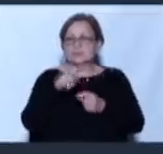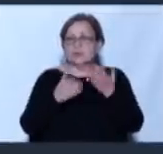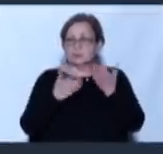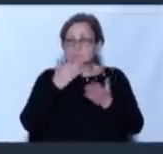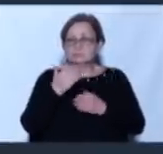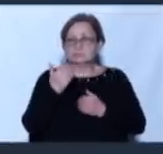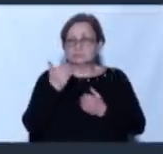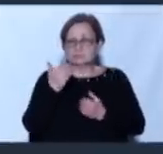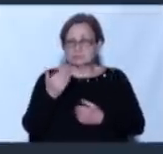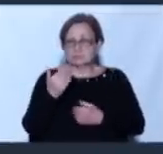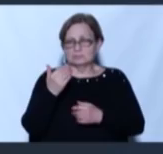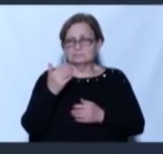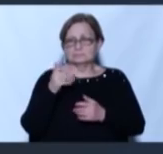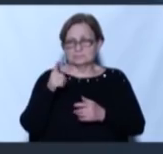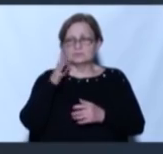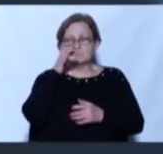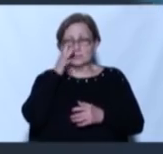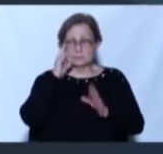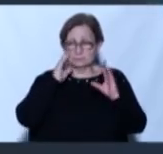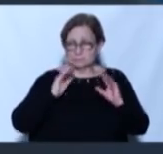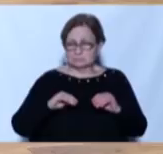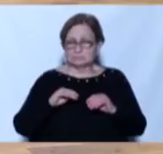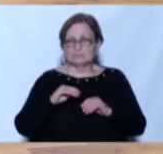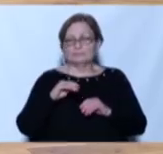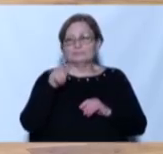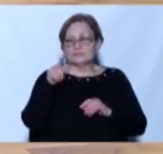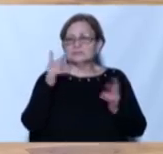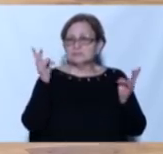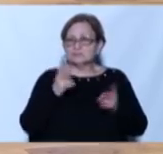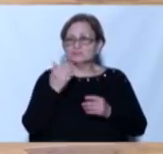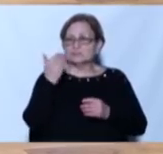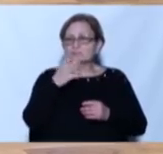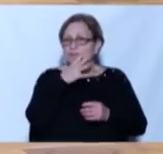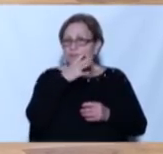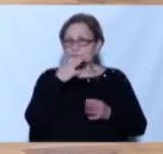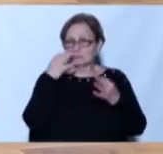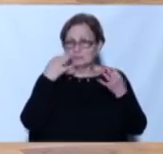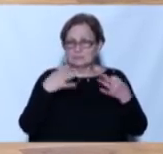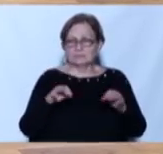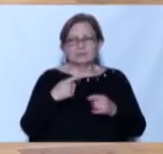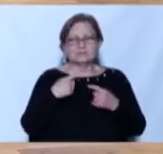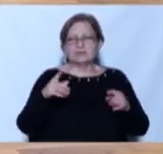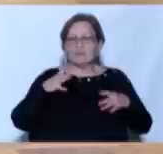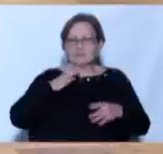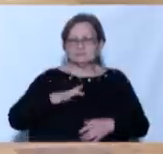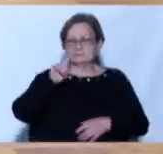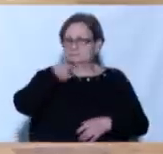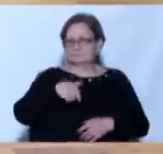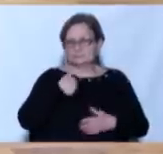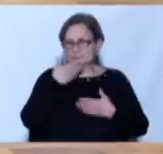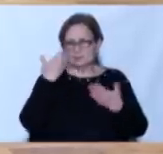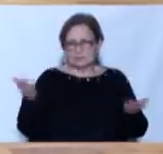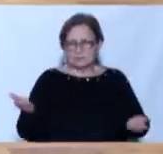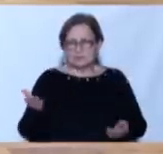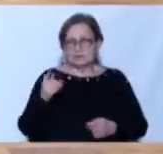თქვენ ესე ვთქვათ ამისთვის მოიცლით და ხოლო თქვენი მოცლა არის ამისი ესე ვთქვათ წამალი, აქვს სხვა იძულების მექანიზმი ჩვენ არ გვაქვს, თუმცა